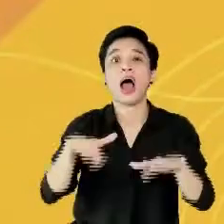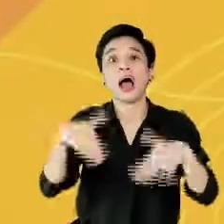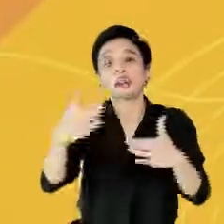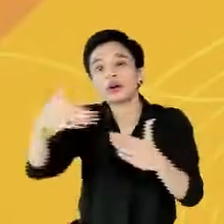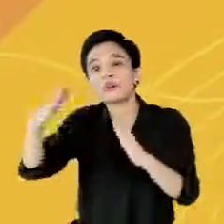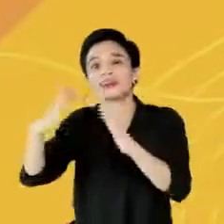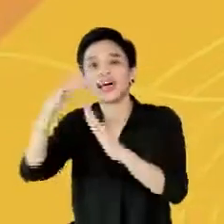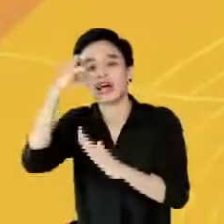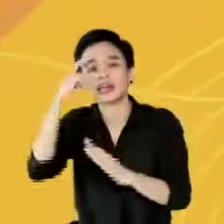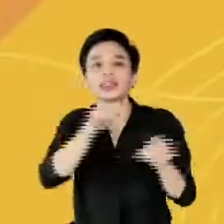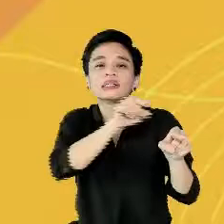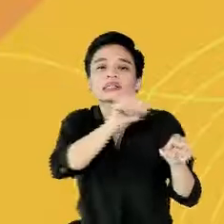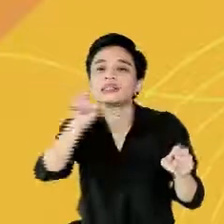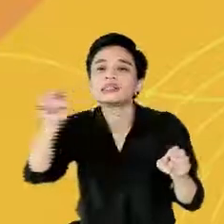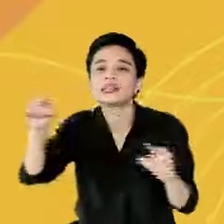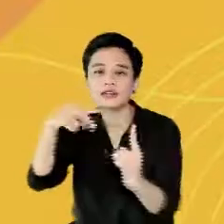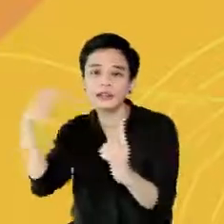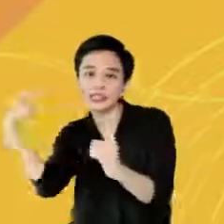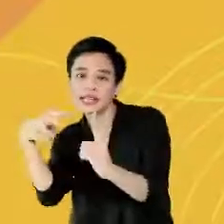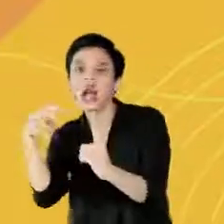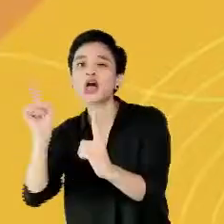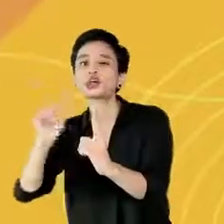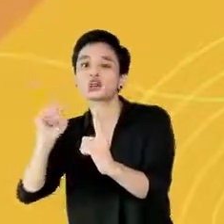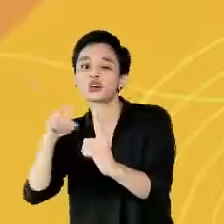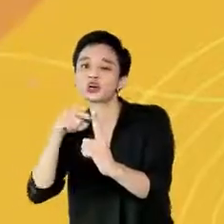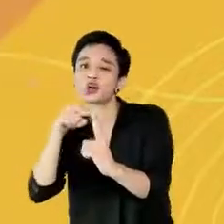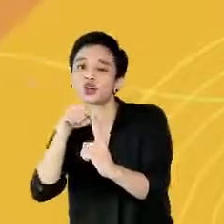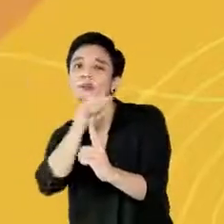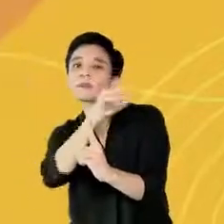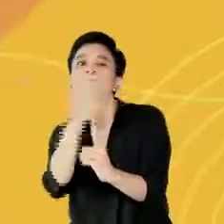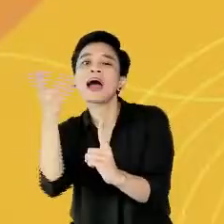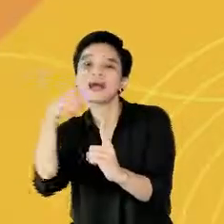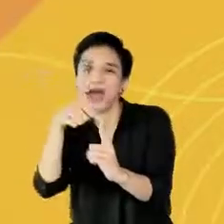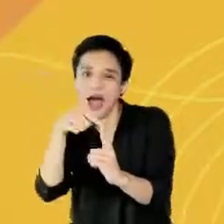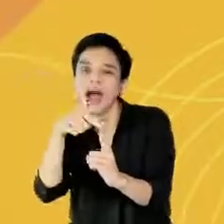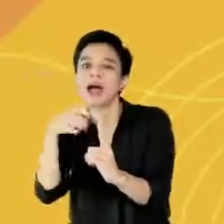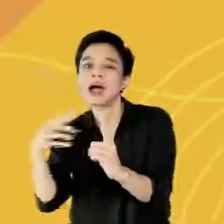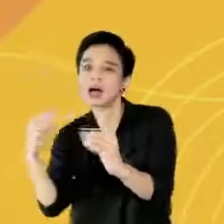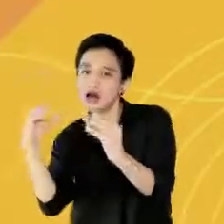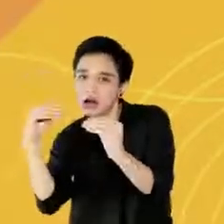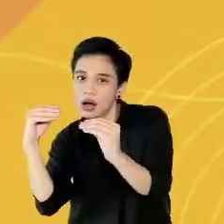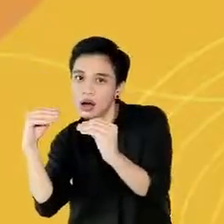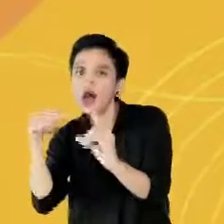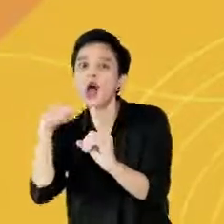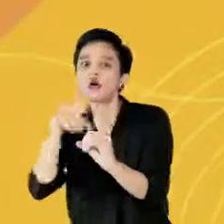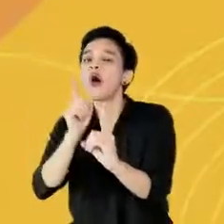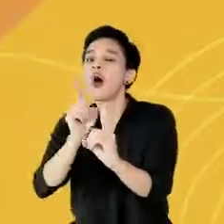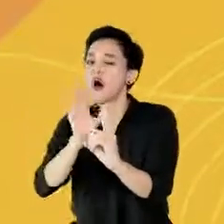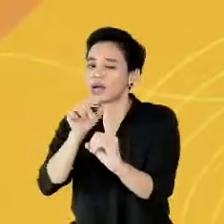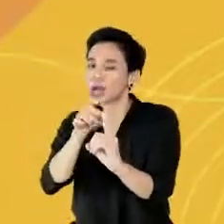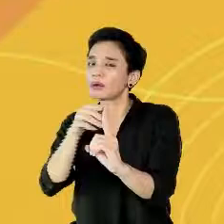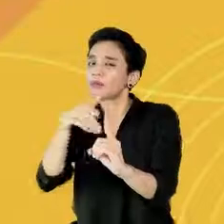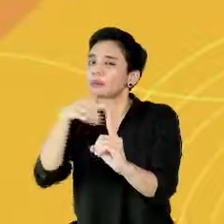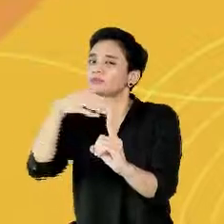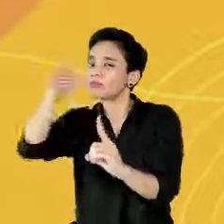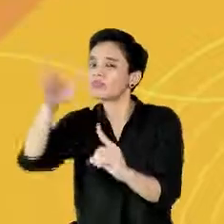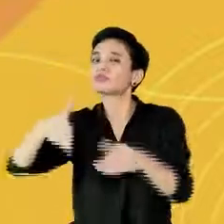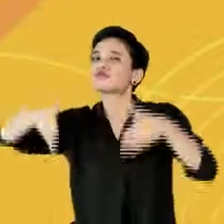dari tadi dikomunikasikan kepada pihak pengelola atau harus dilakukan